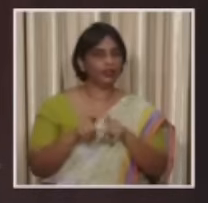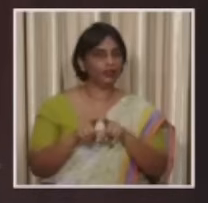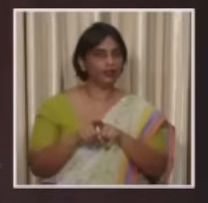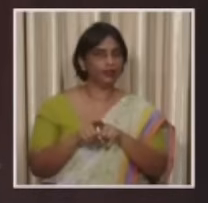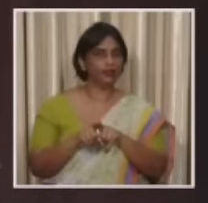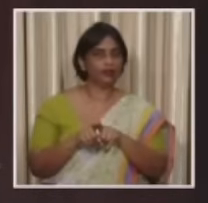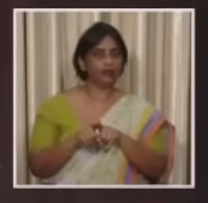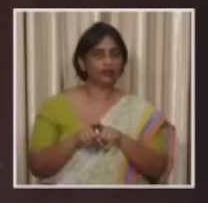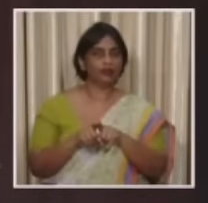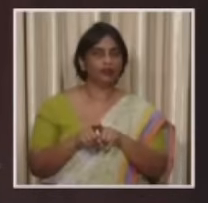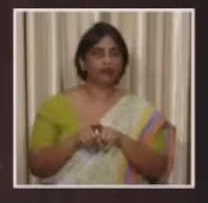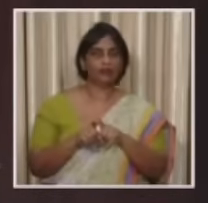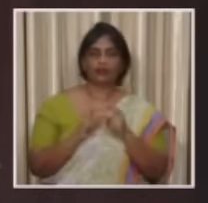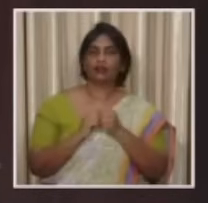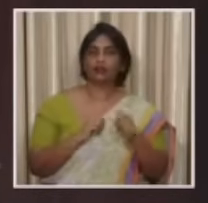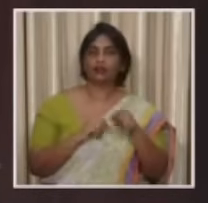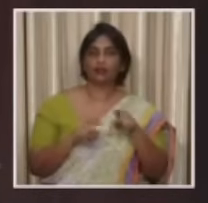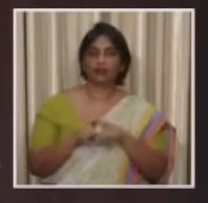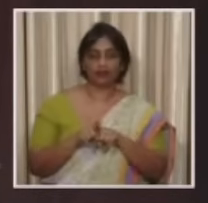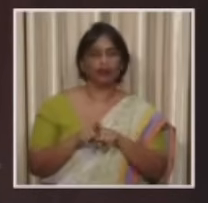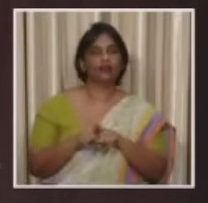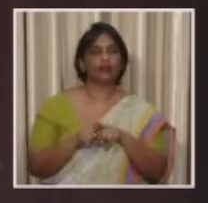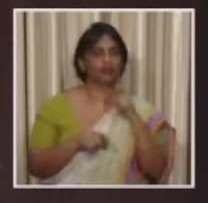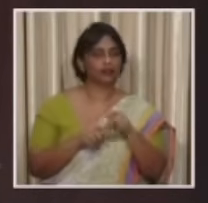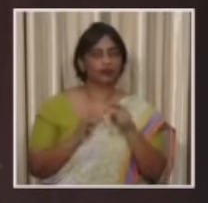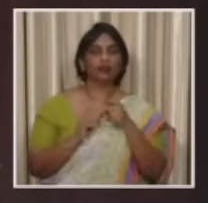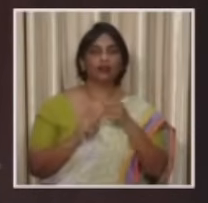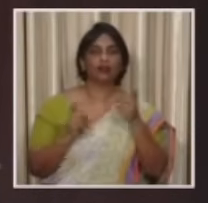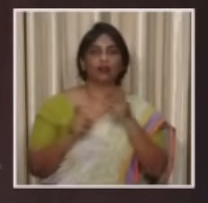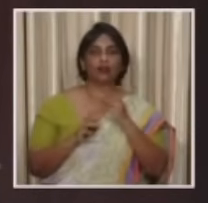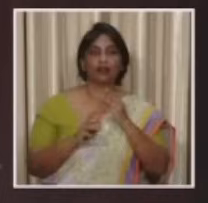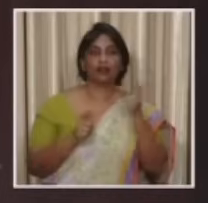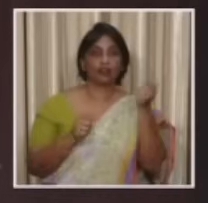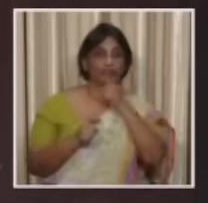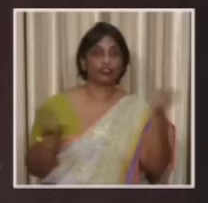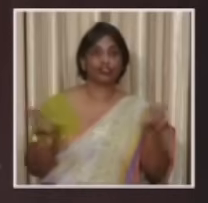1028ක්. ඒ කියන්නේ මේ අපි දාන වයින් ස්ටෝස්